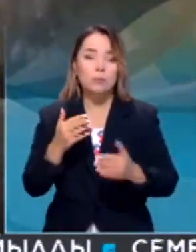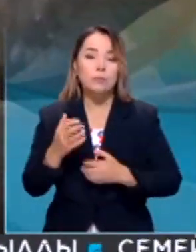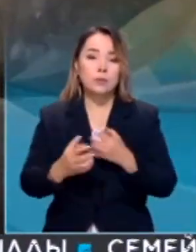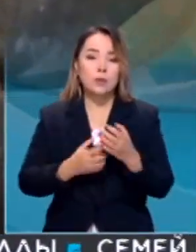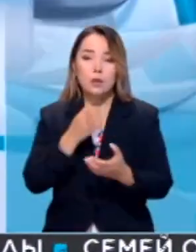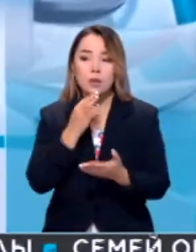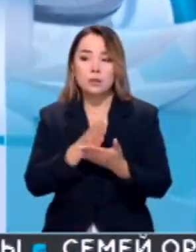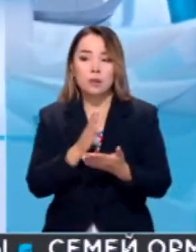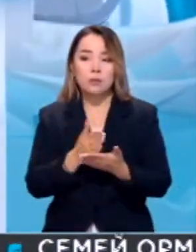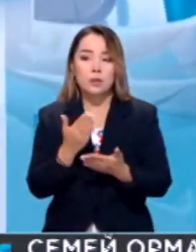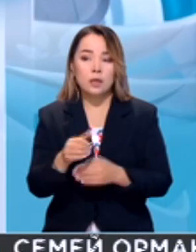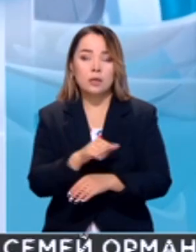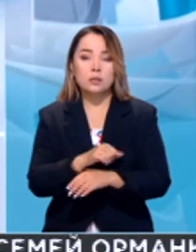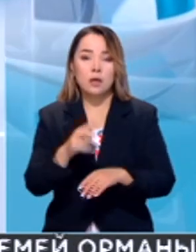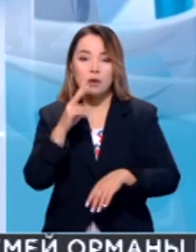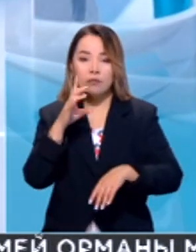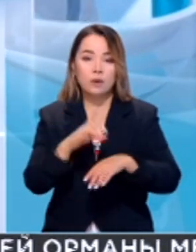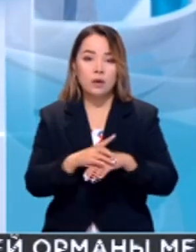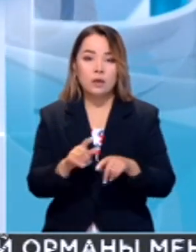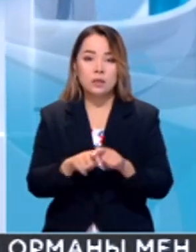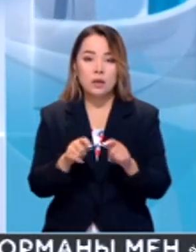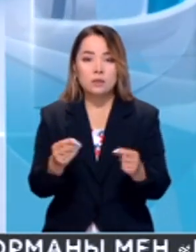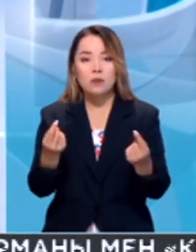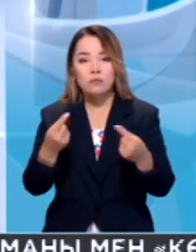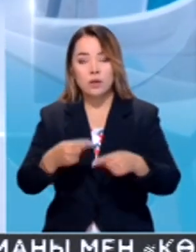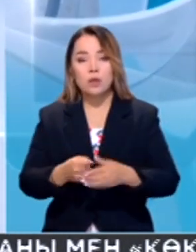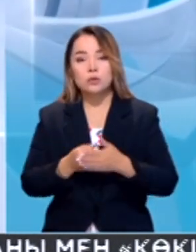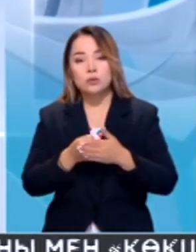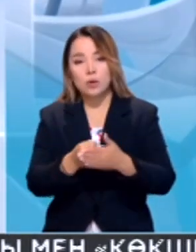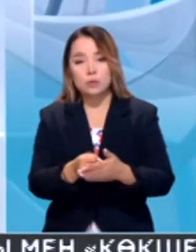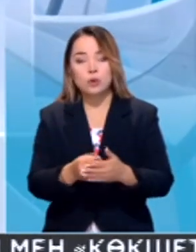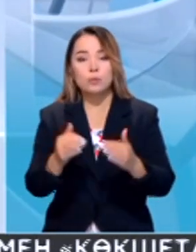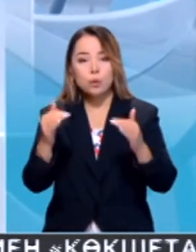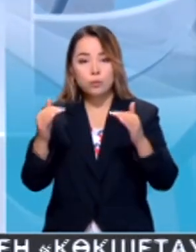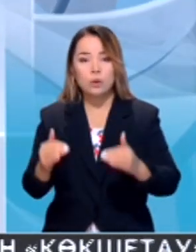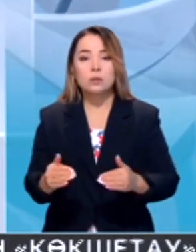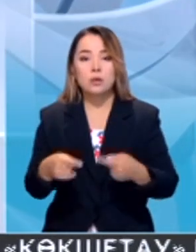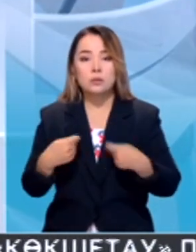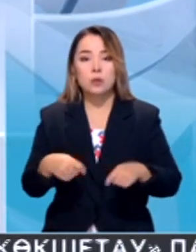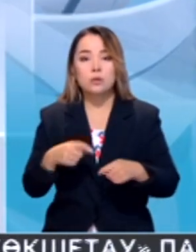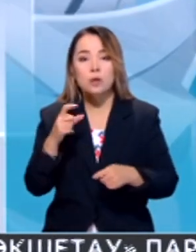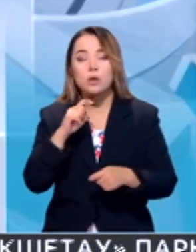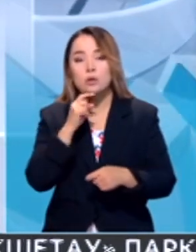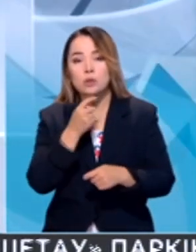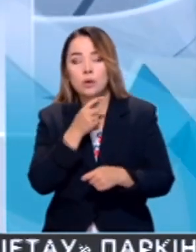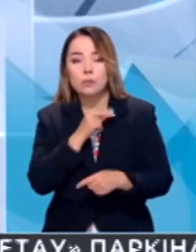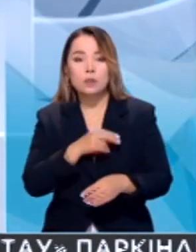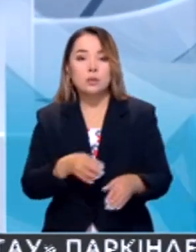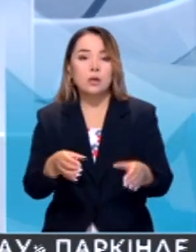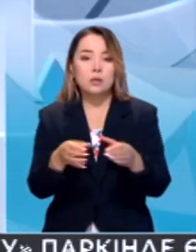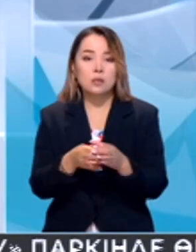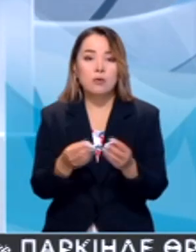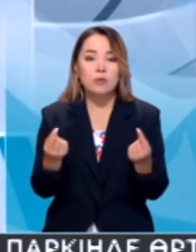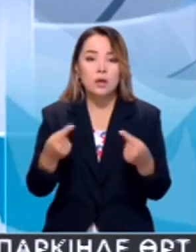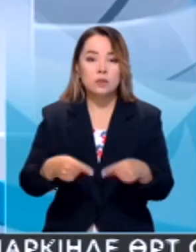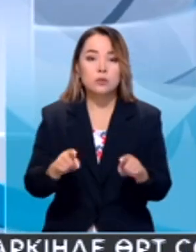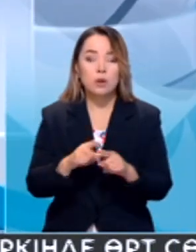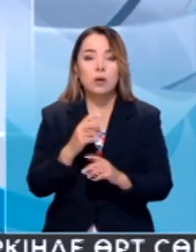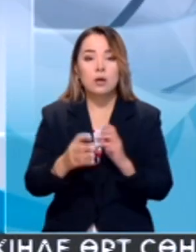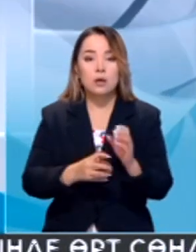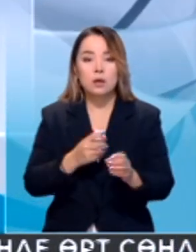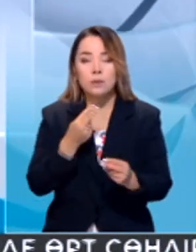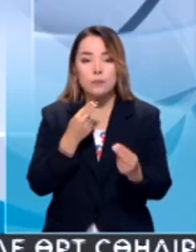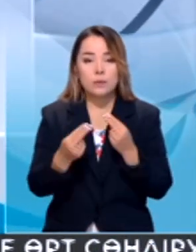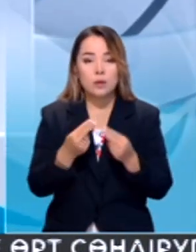емес. Сыртқы факторларға қарасақ, инфляциялық қысым төмендеп келеді. Оған сауда экономикалық жағынан әртес елдерде инфляцияның төмендеуі әлемдік